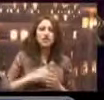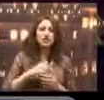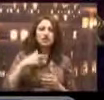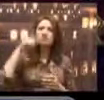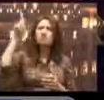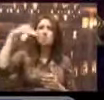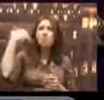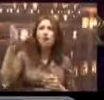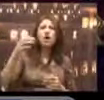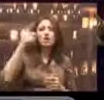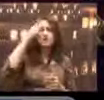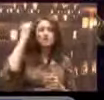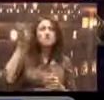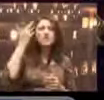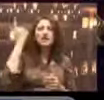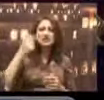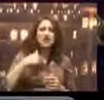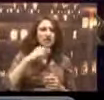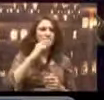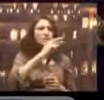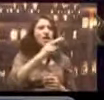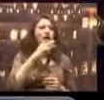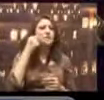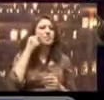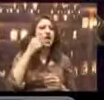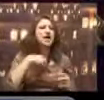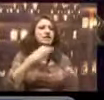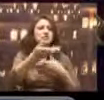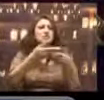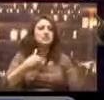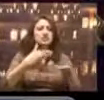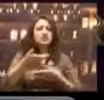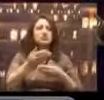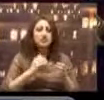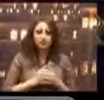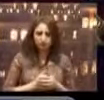لو انا ما بكلمش حتى في التلفزيون، بكلم حتى لو مع الناس اللي انا قاعد معاهم. يعني